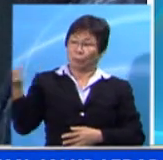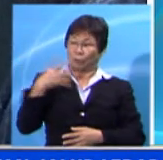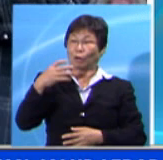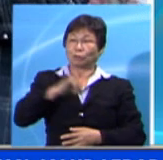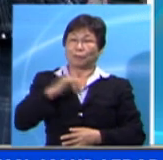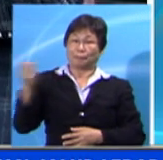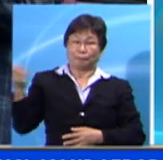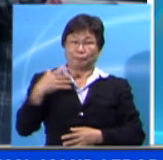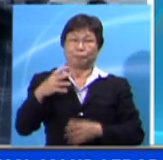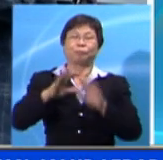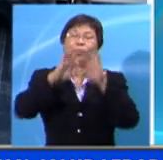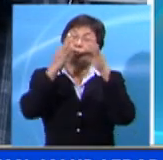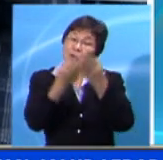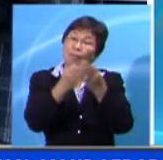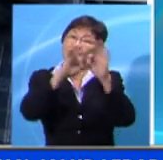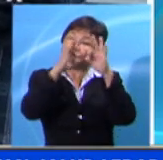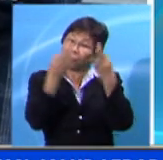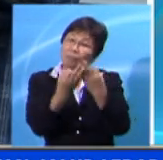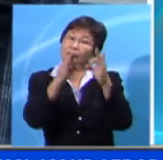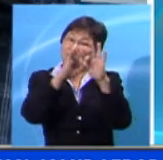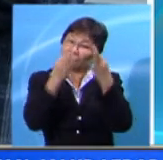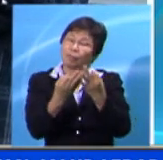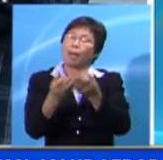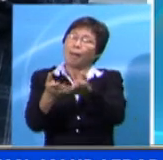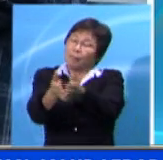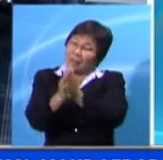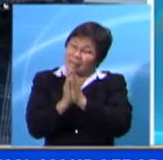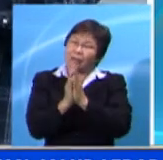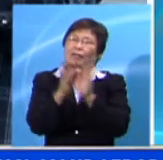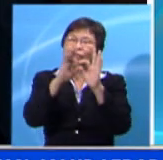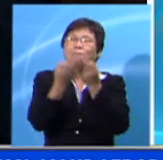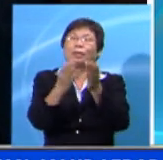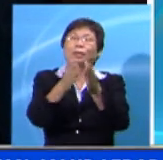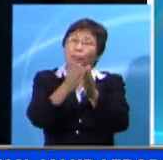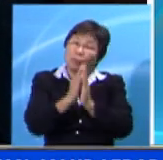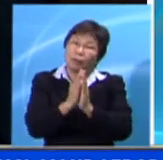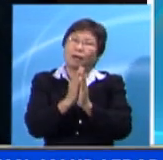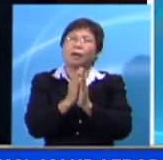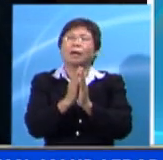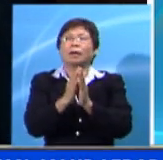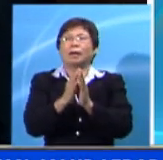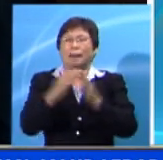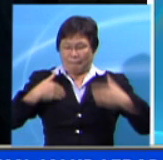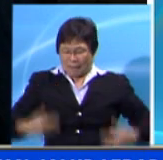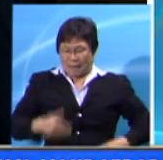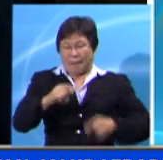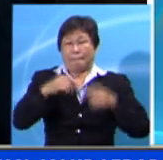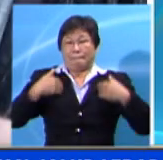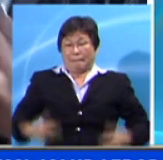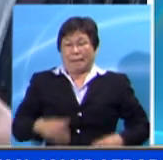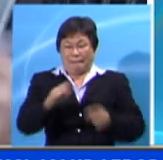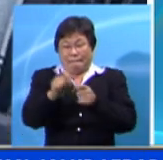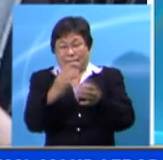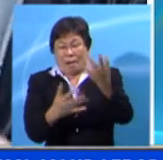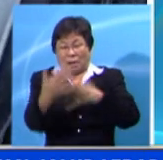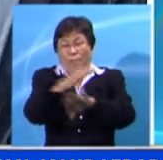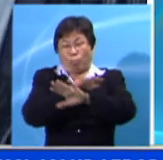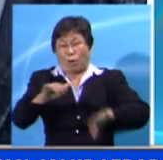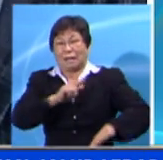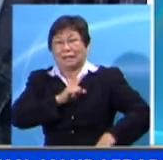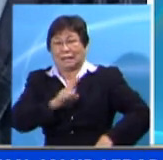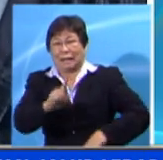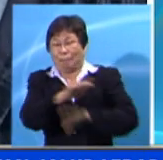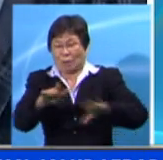adalah waris keluarga yang meminta supaya Upacara pembakaran mayat bagi yang bukan beragama